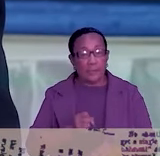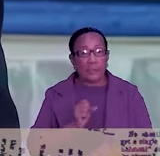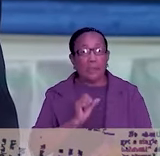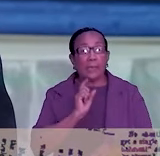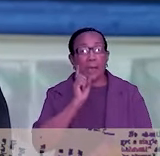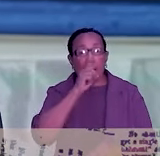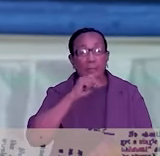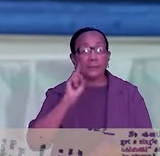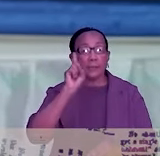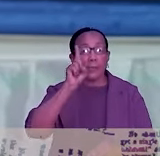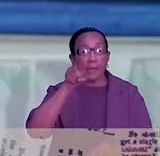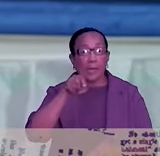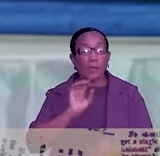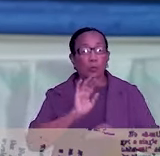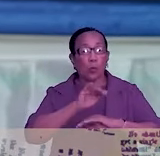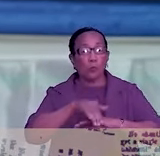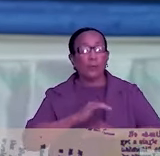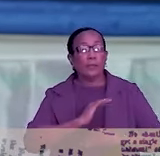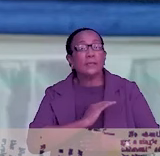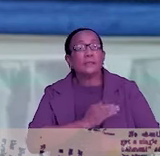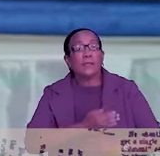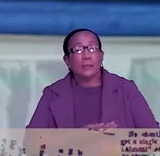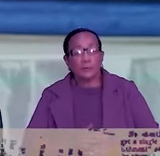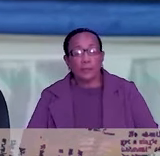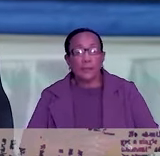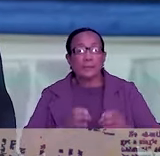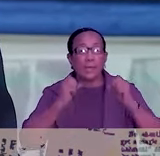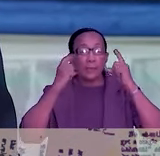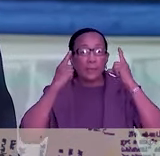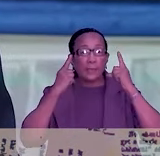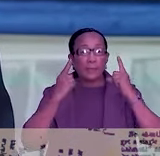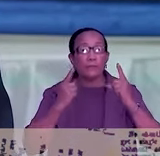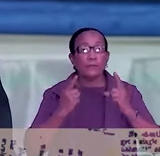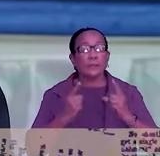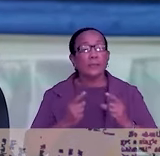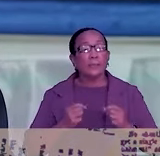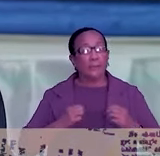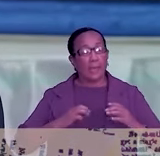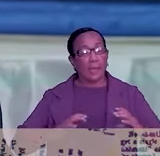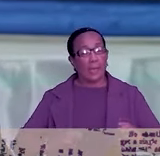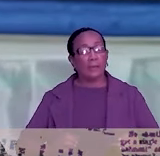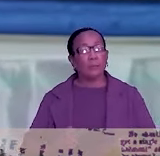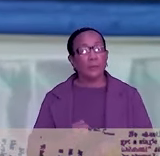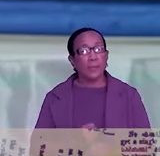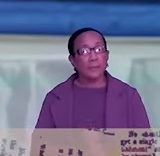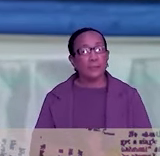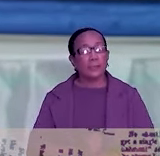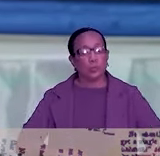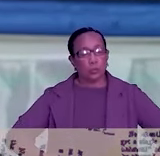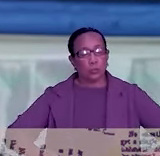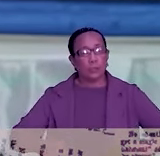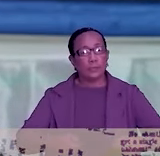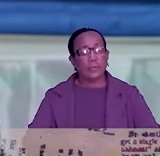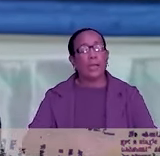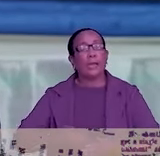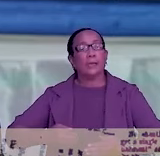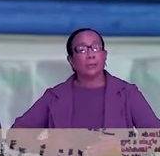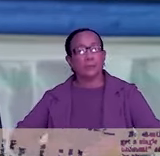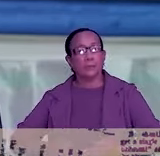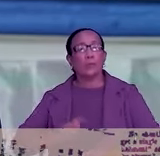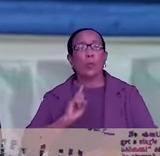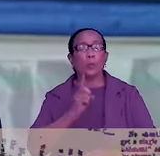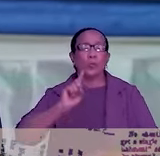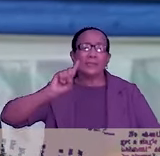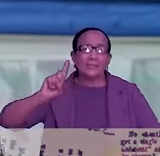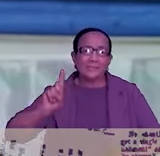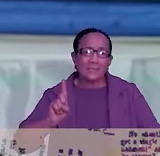seti a ekonomia kong. Noya so a ekonomia ne dege dege moro ma aknapu chin